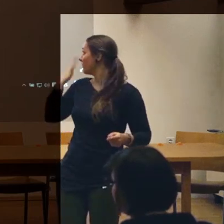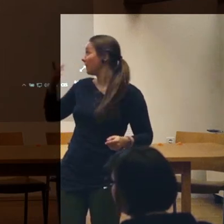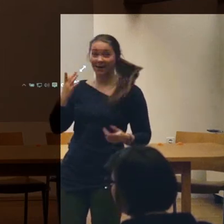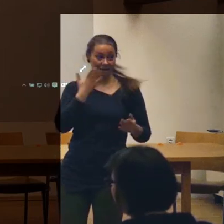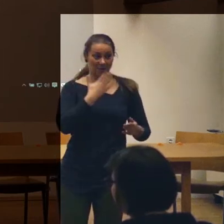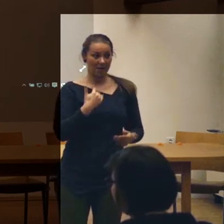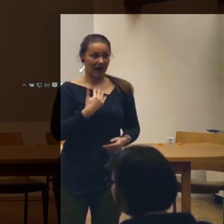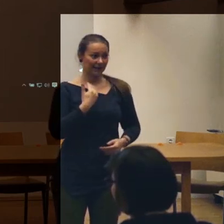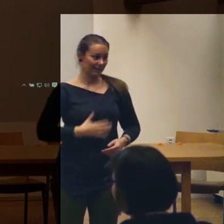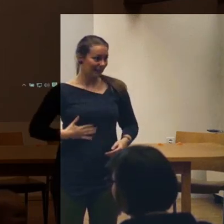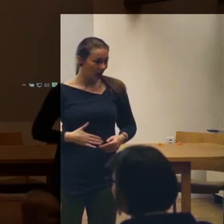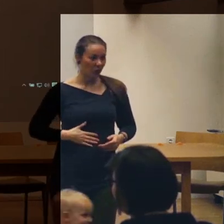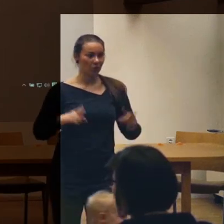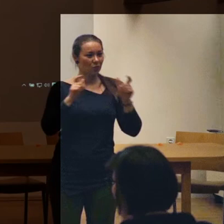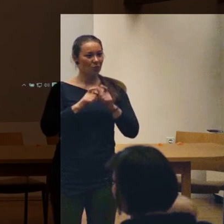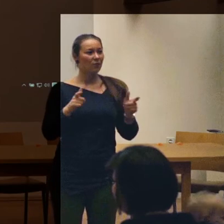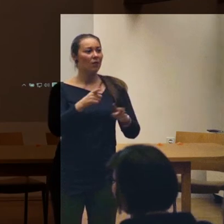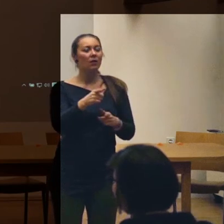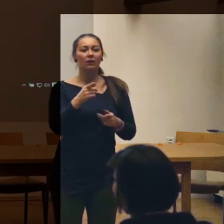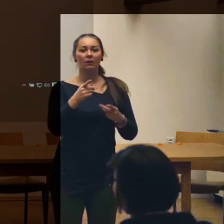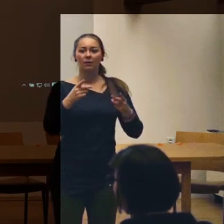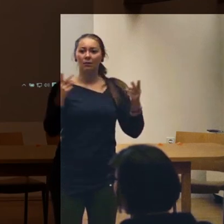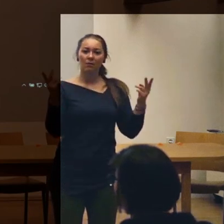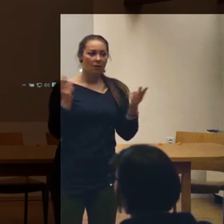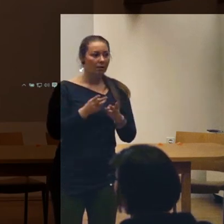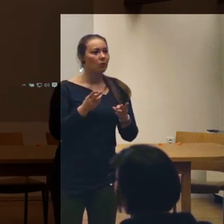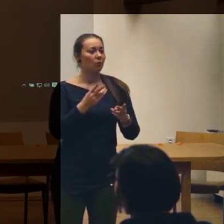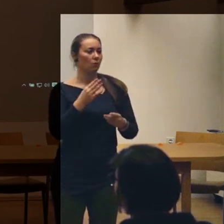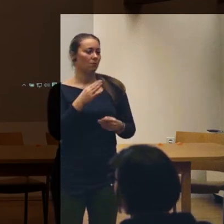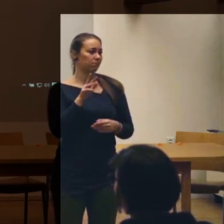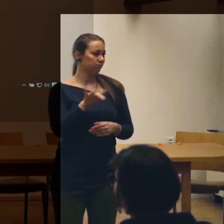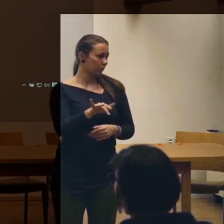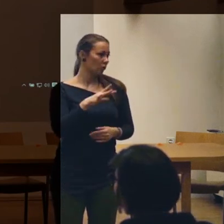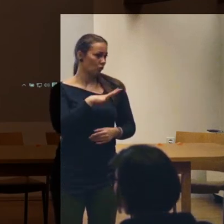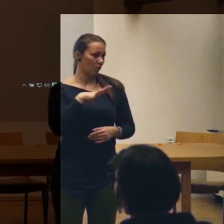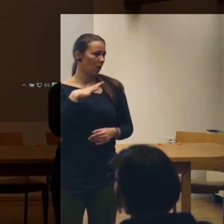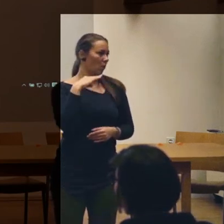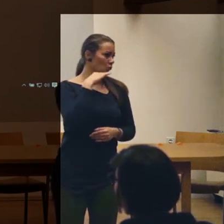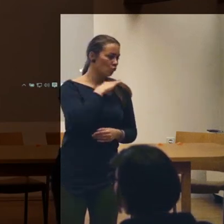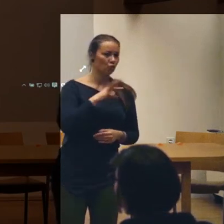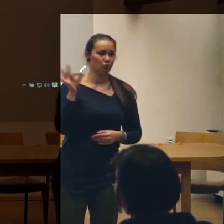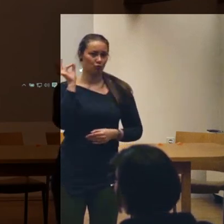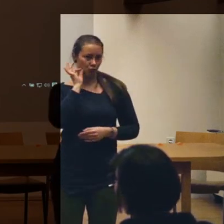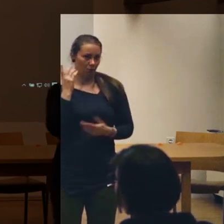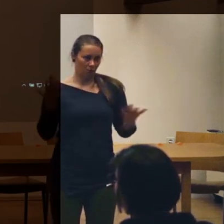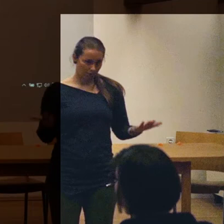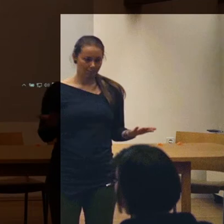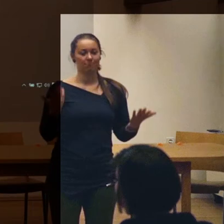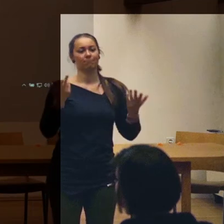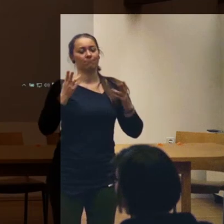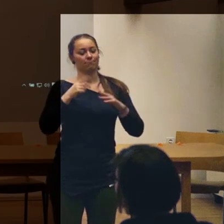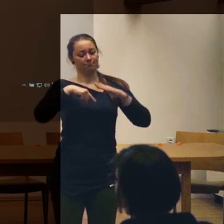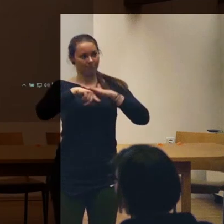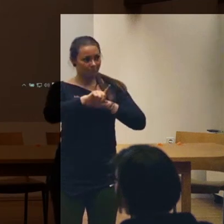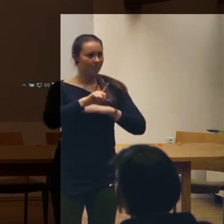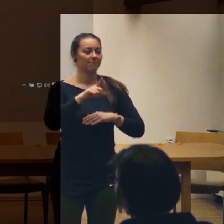že sme si vlastne povedali, že to, že degendrujeme záchody, ešte stále predpokladá, že je tam nejaké normatívne telo, ktoré na ten záchod ide. A tak sme sa vlastne